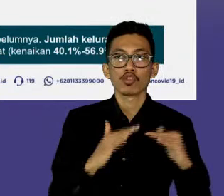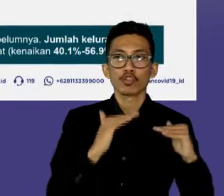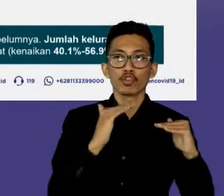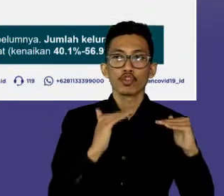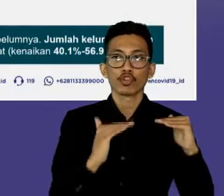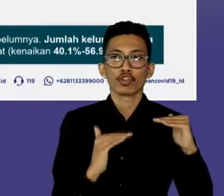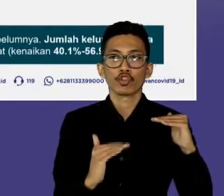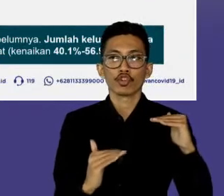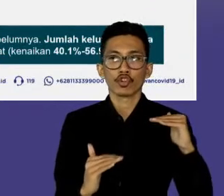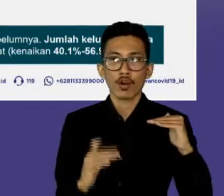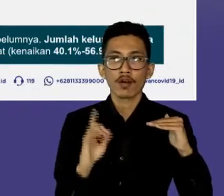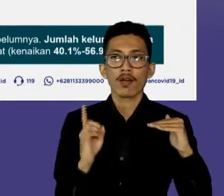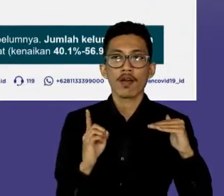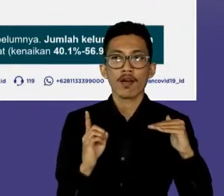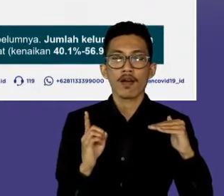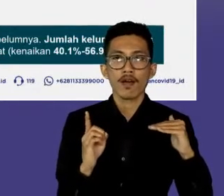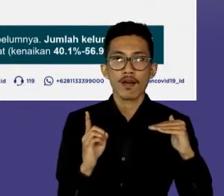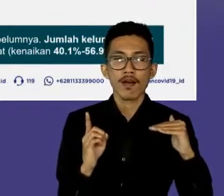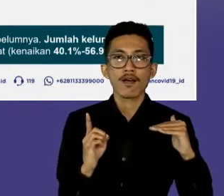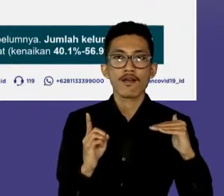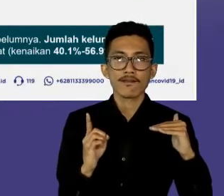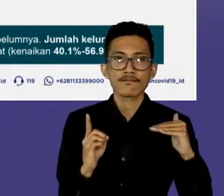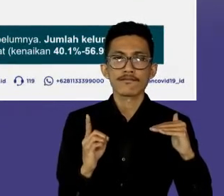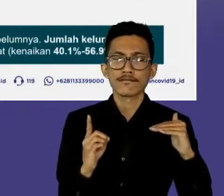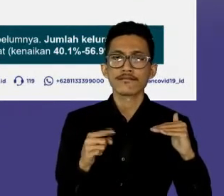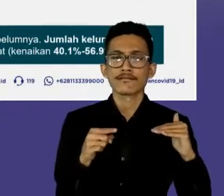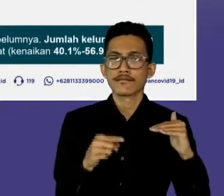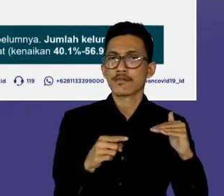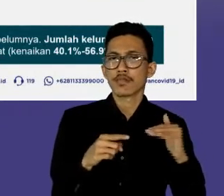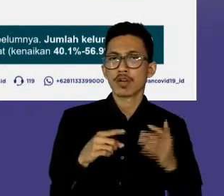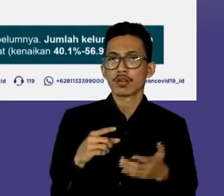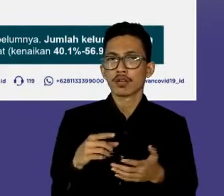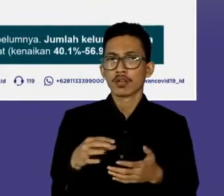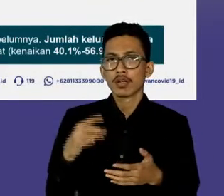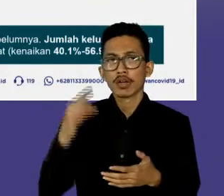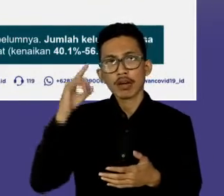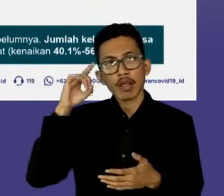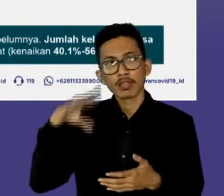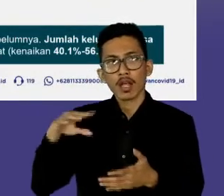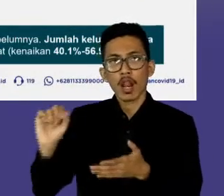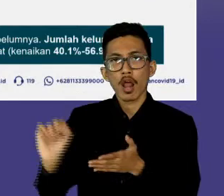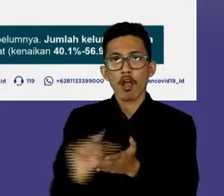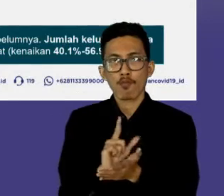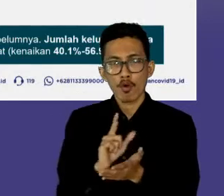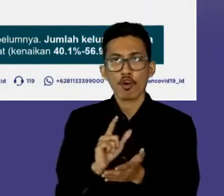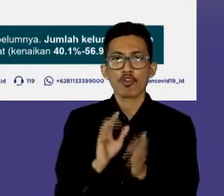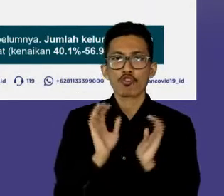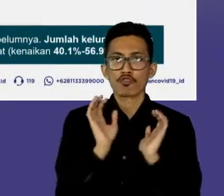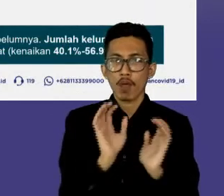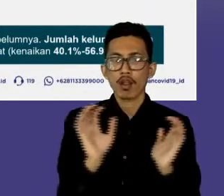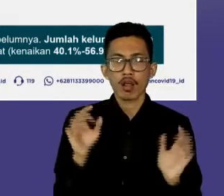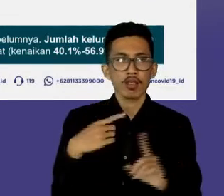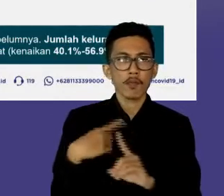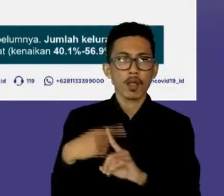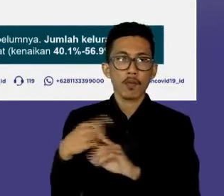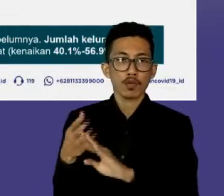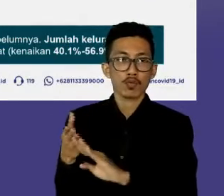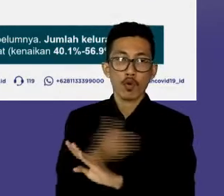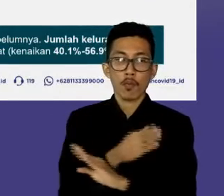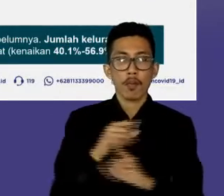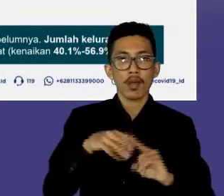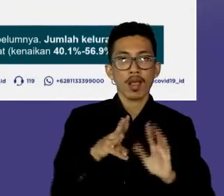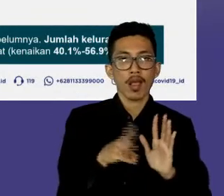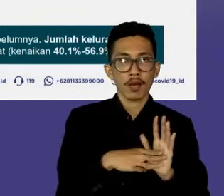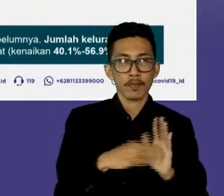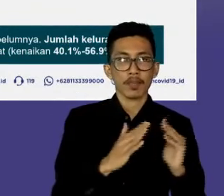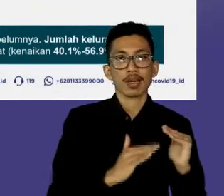jumlah kinerja yang dilaporkan, tapi sebenarnya dari cakupan desa yang melapor ini tetap bertambah signifikan dibandingkan sebelum masa PPKM darurat.